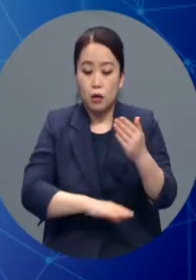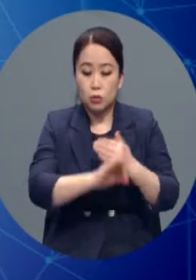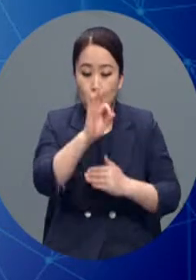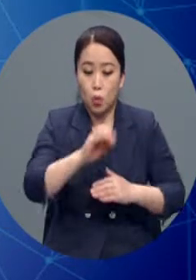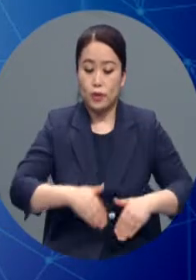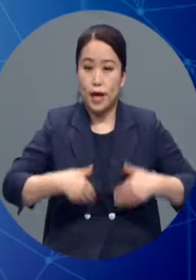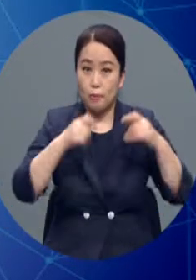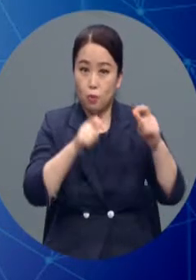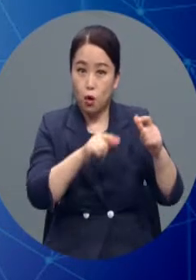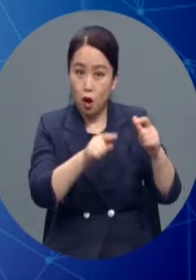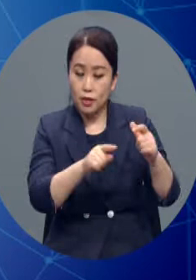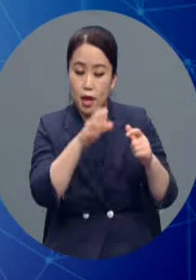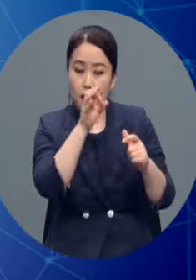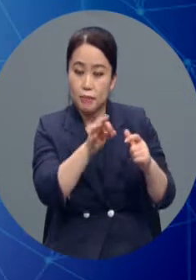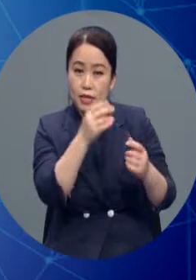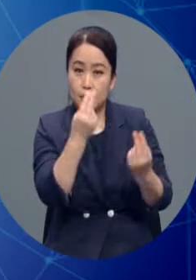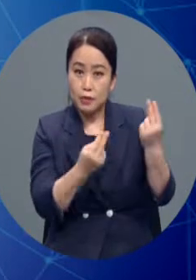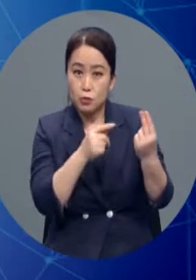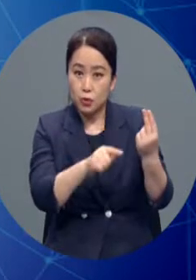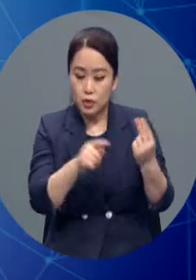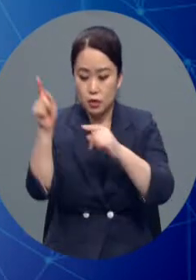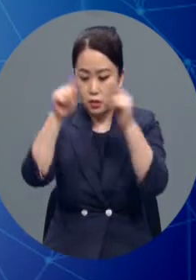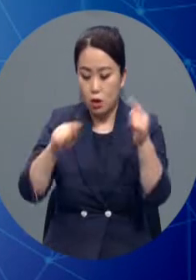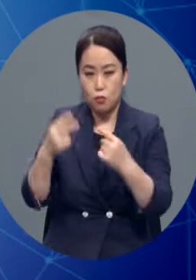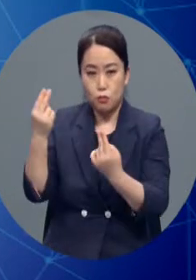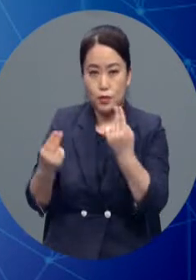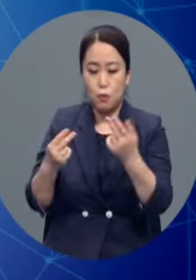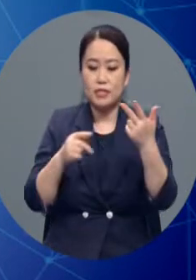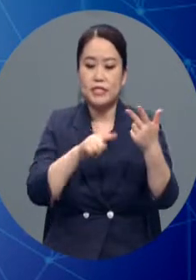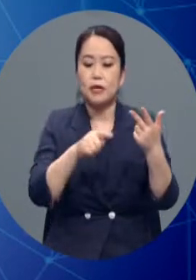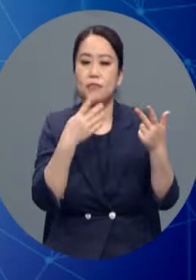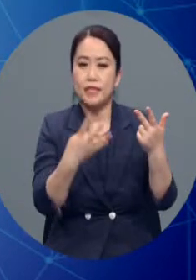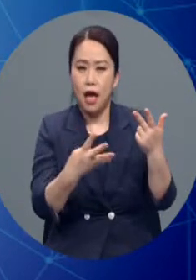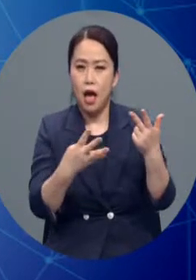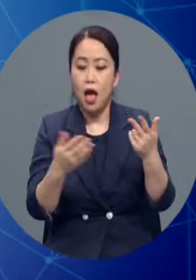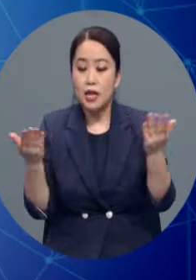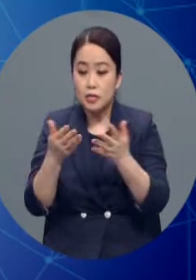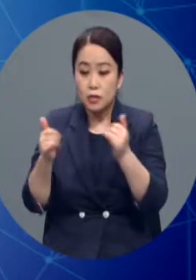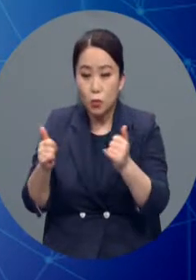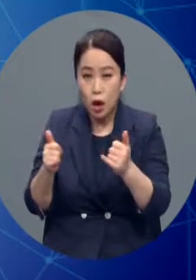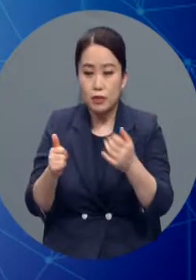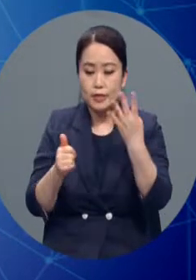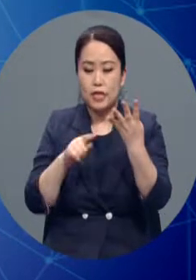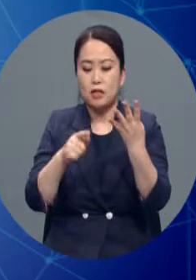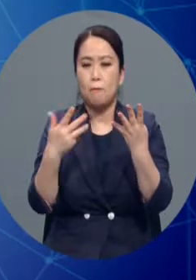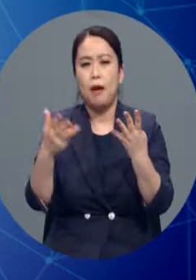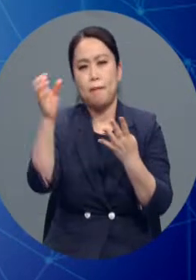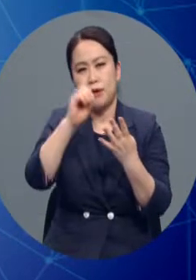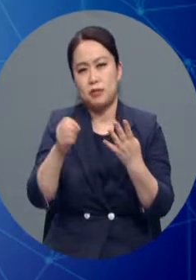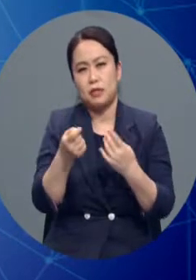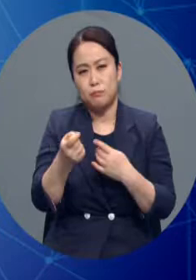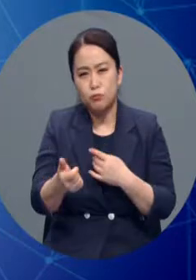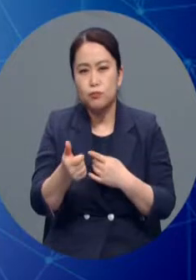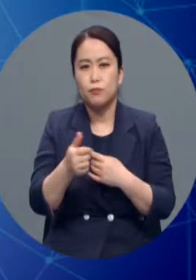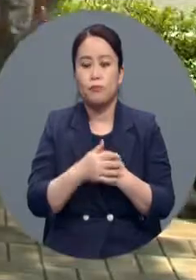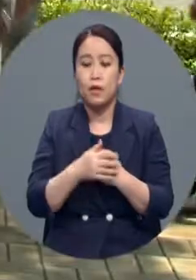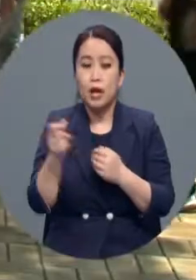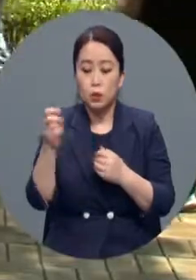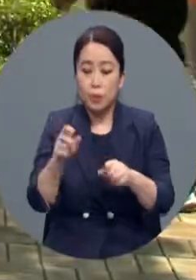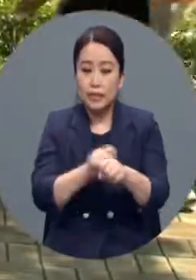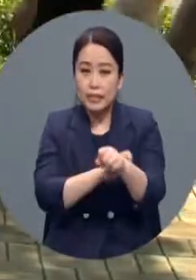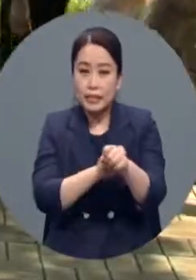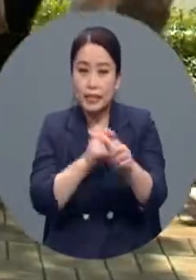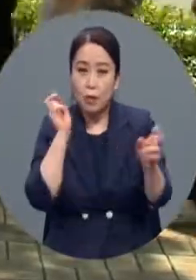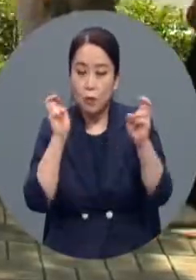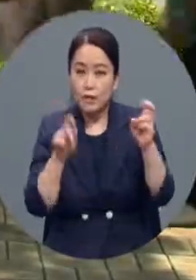사업체수 비중은 전국 대비 7.4% 종사자 수 비중은 4.8% 불가 합니다 특히 4 업체당